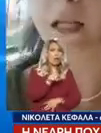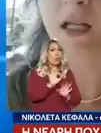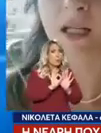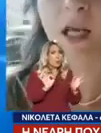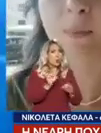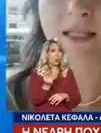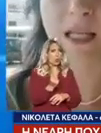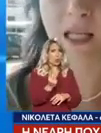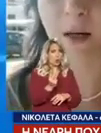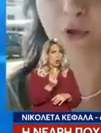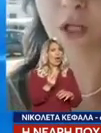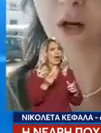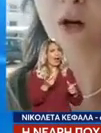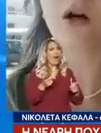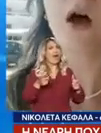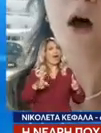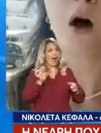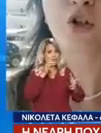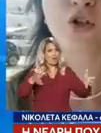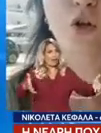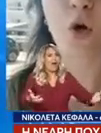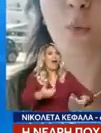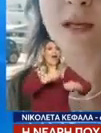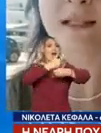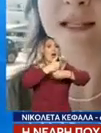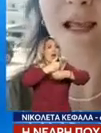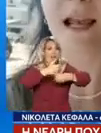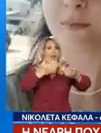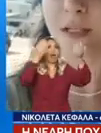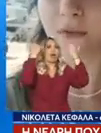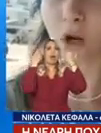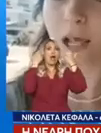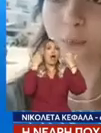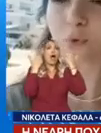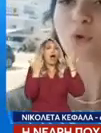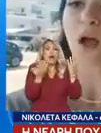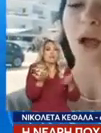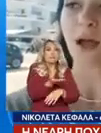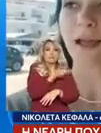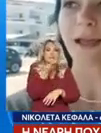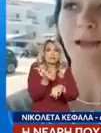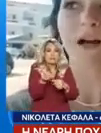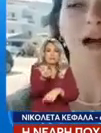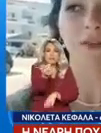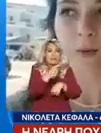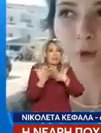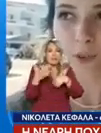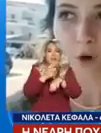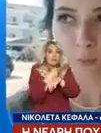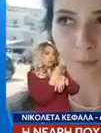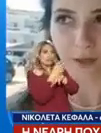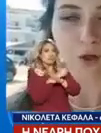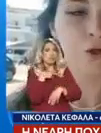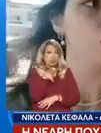κατάσταση. Είχε πιαστεί η κυρία από τον κύριο. Ωστόσο, μέσα σε κλάσματα δευτερολέπτου, χάθηκαν από το